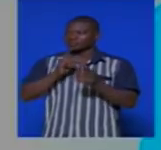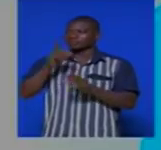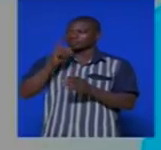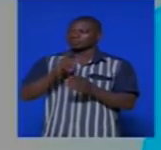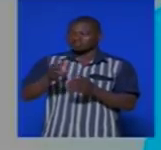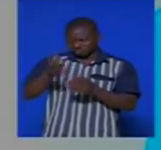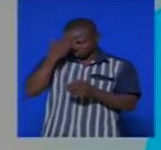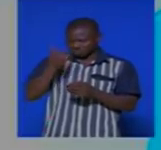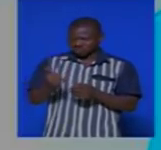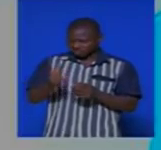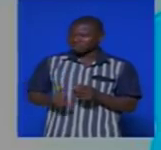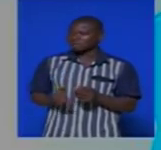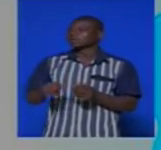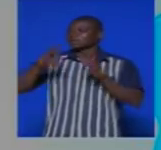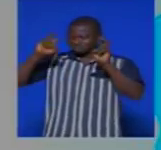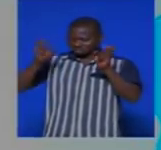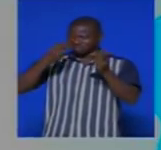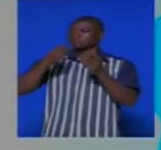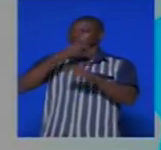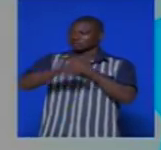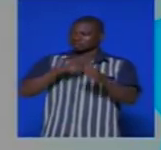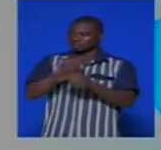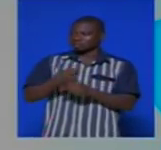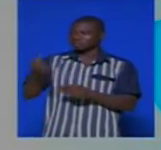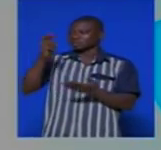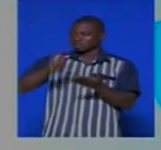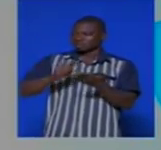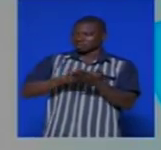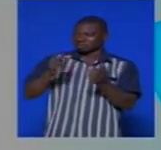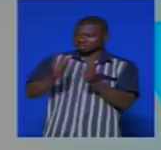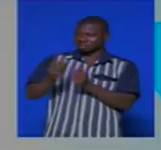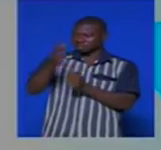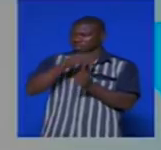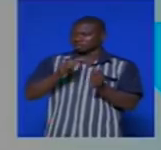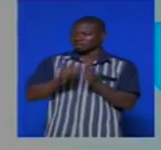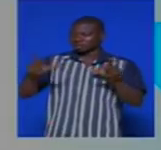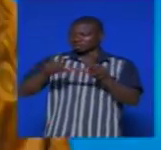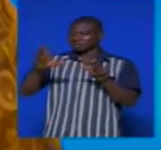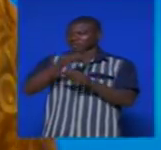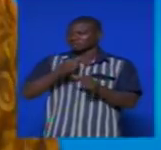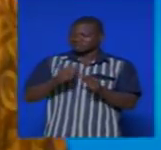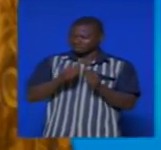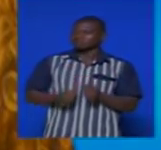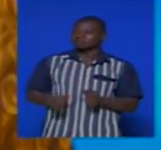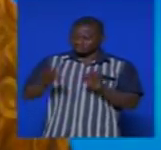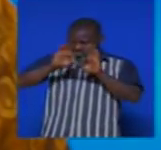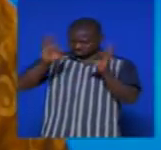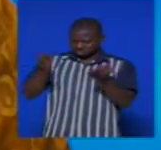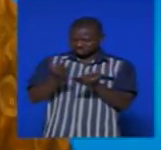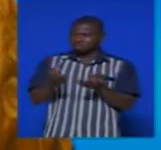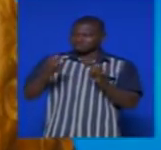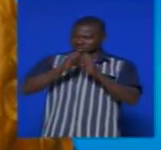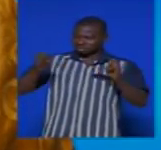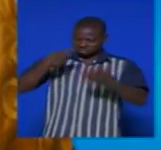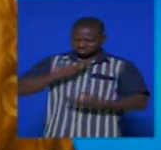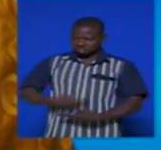thème national est en rapport avec le dividende démographique et la planification familiale? Bonjour, monsieur Bazé. Permettez-moi, au